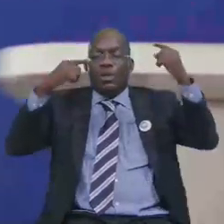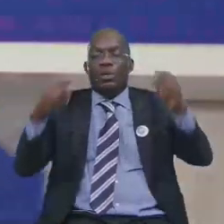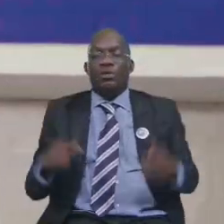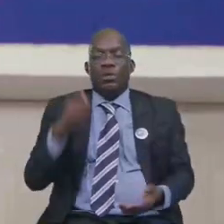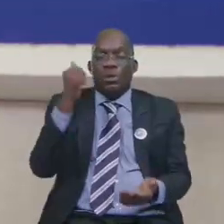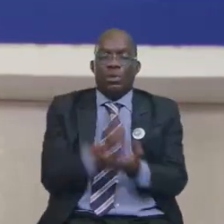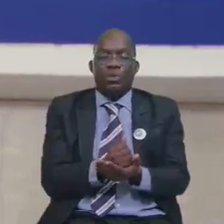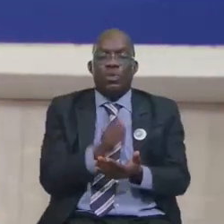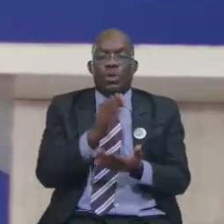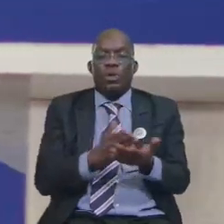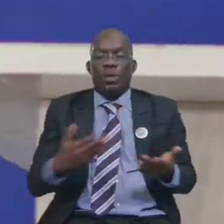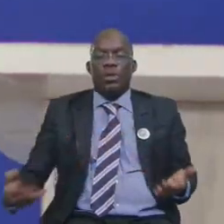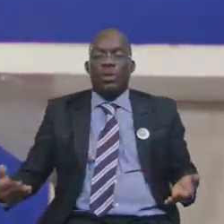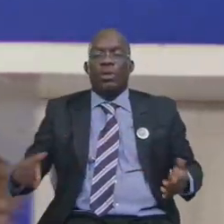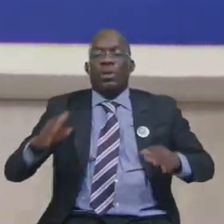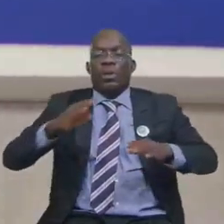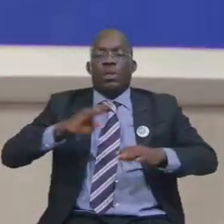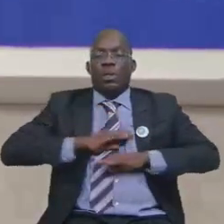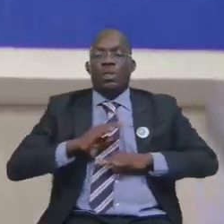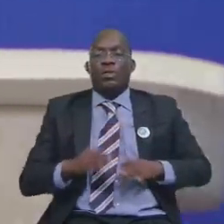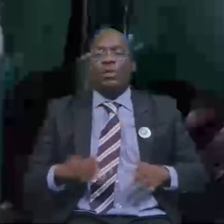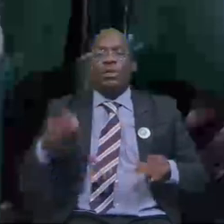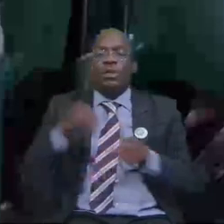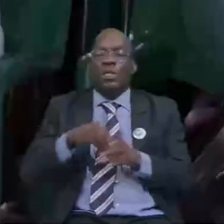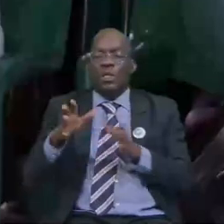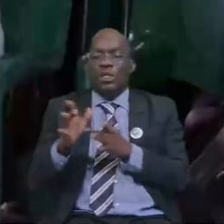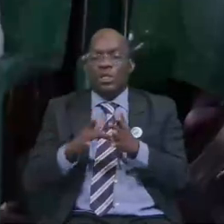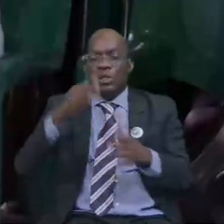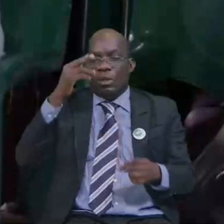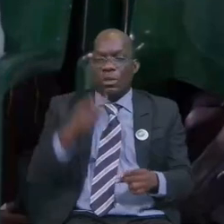pour satisfaire au nom de Jésus